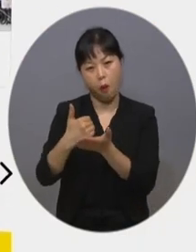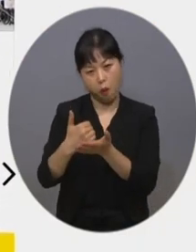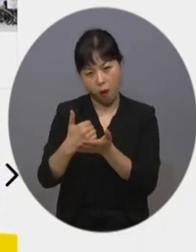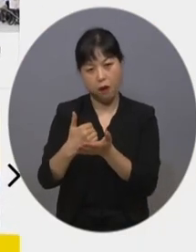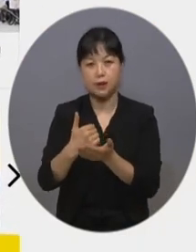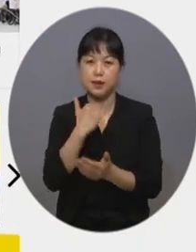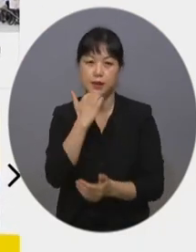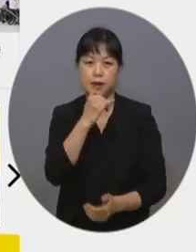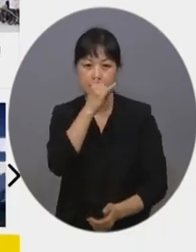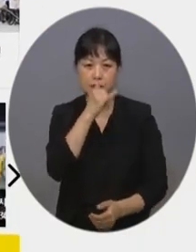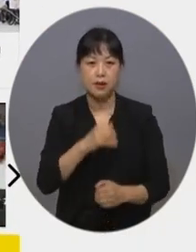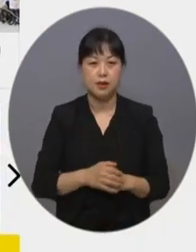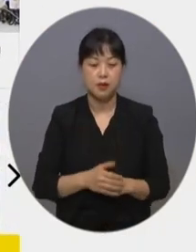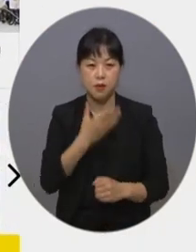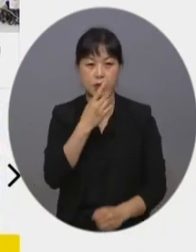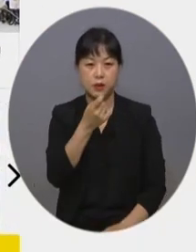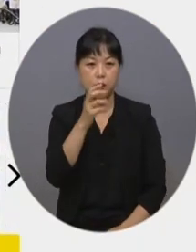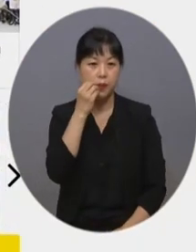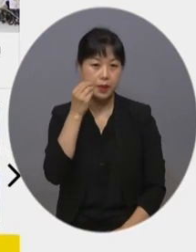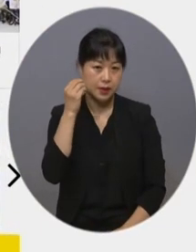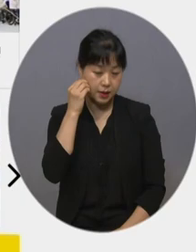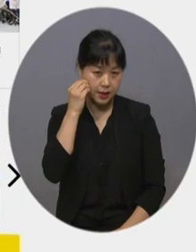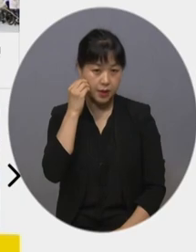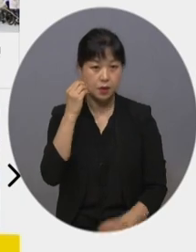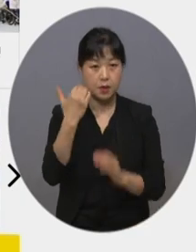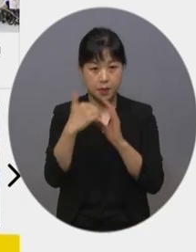홈페이지 또는 전자우편,